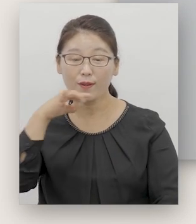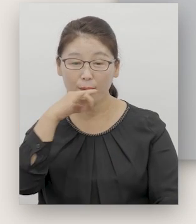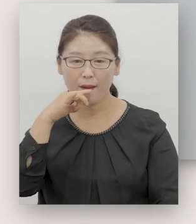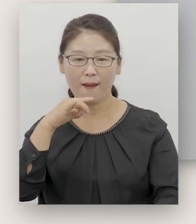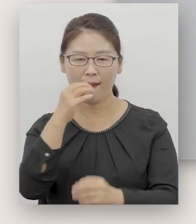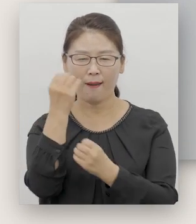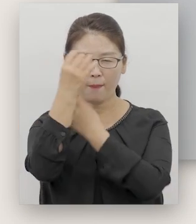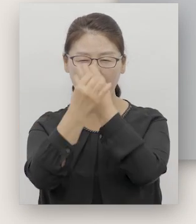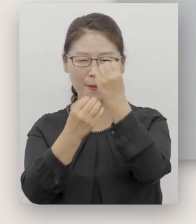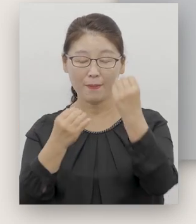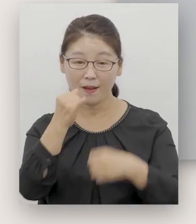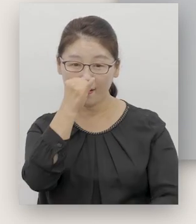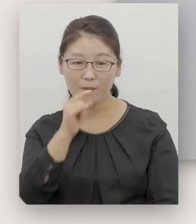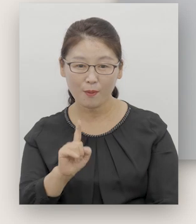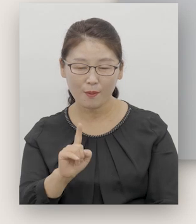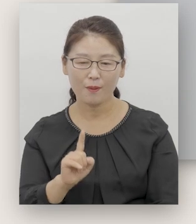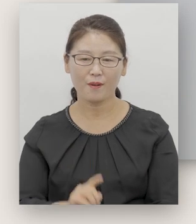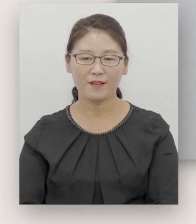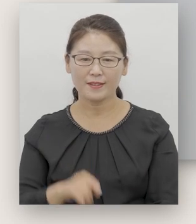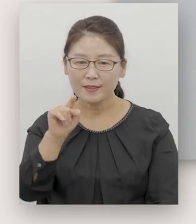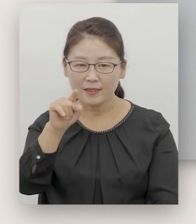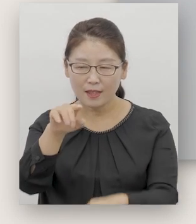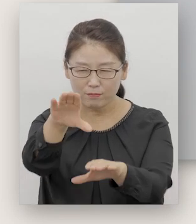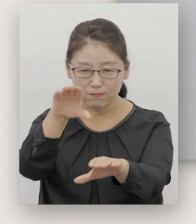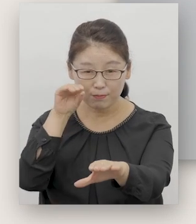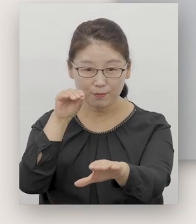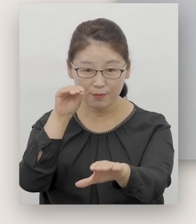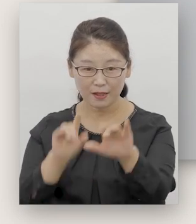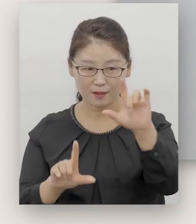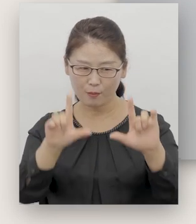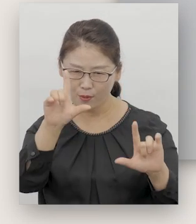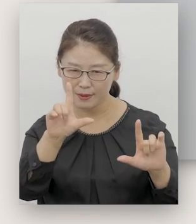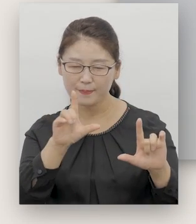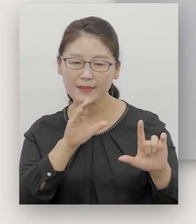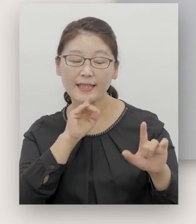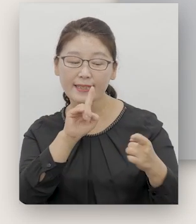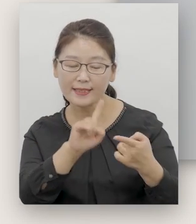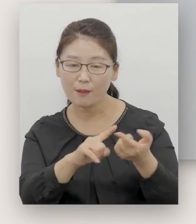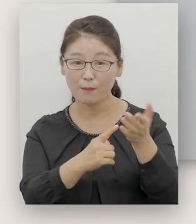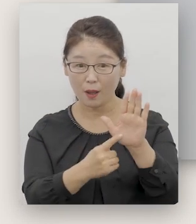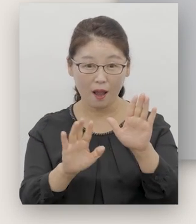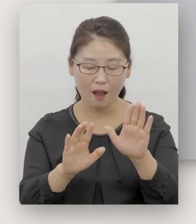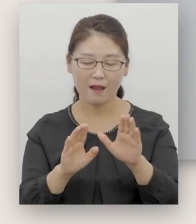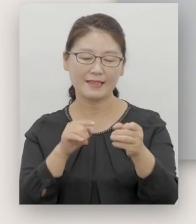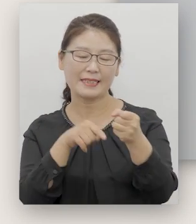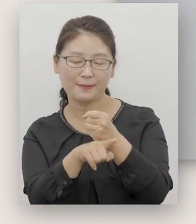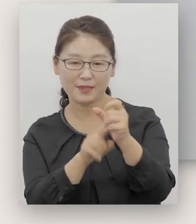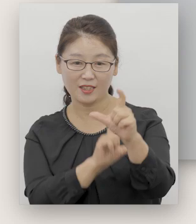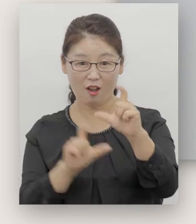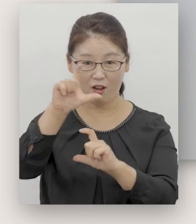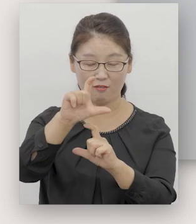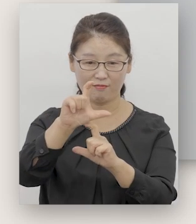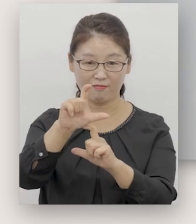대상을 눈에 보이는 어떤 현상으로만 표현하는 것이 아니라 의미를 부여하기 시작합니다. 이제 상징주의의 모습이 조금씩 보이기